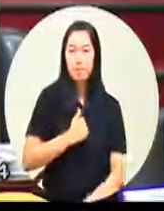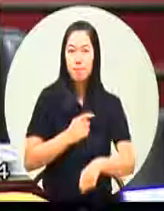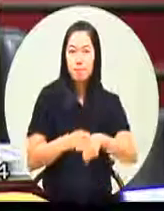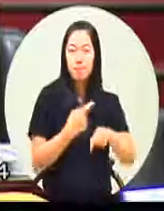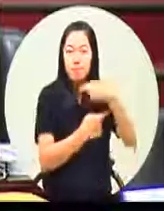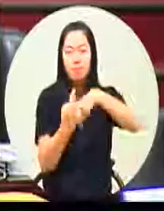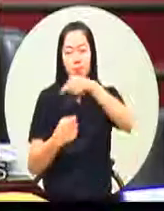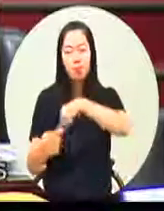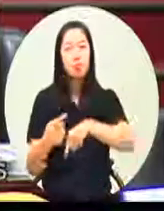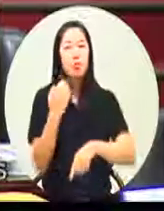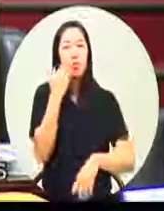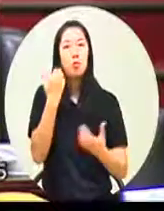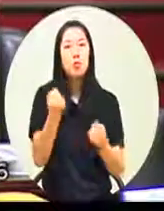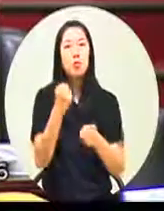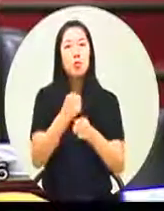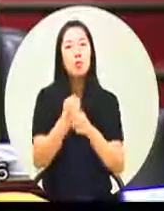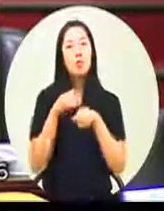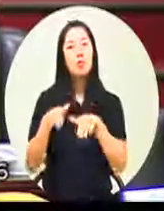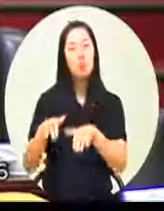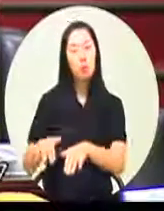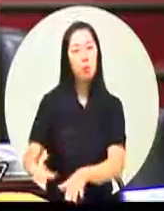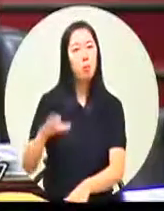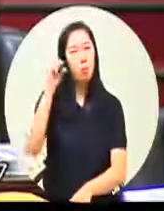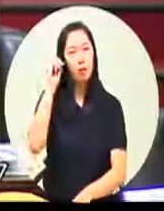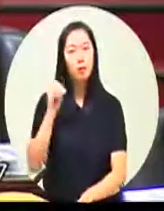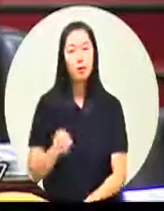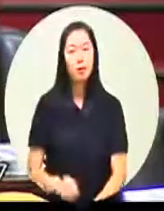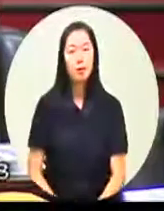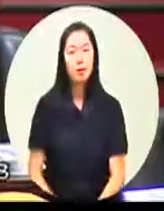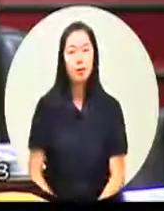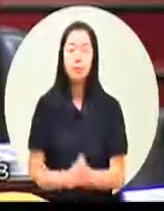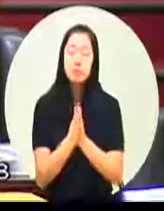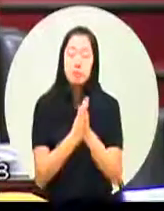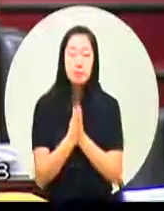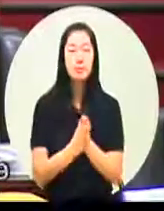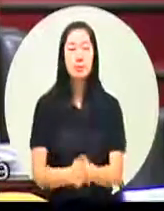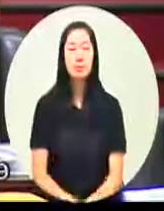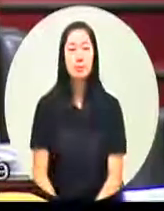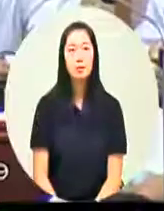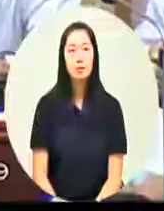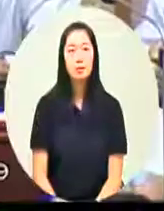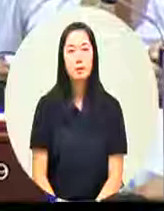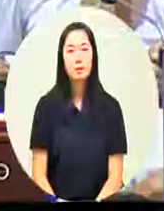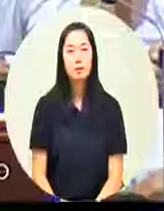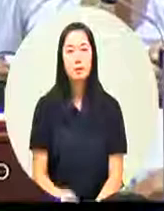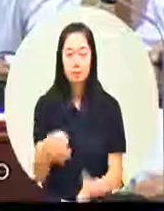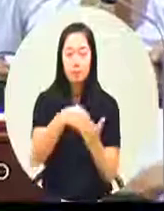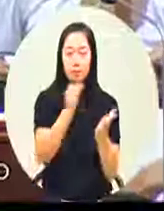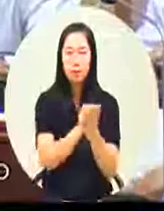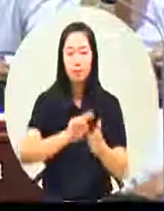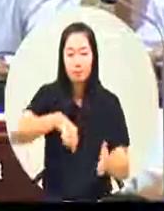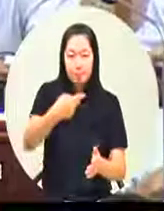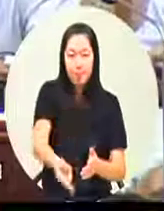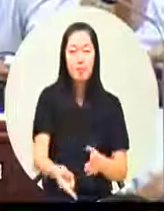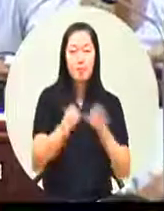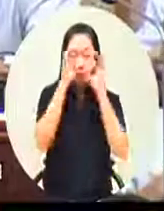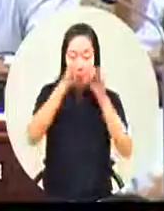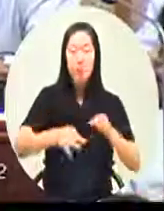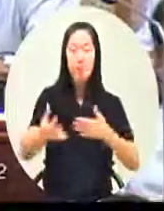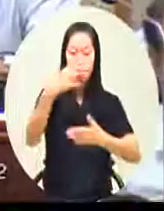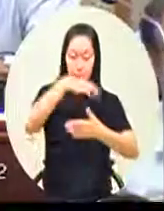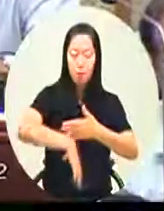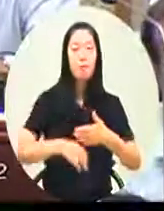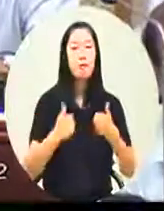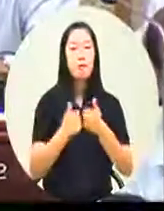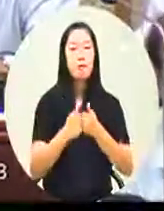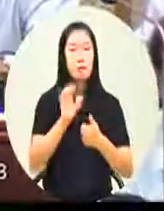就是一个恶性循环，好不好，局长？拜托一下，好不好？ 我们会列入下一次路网整体